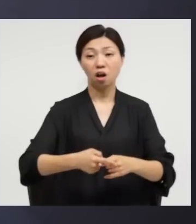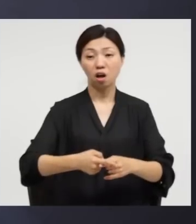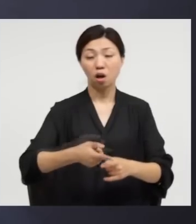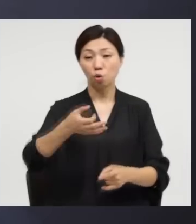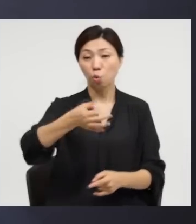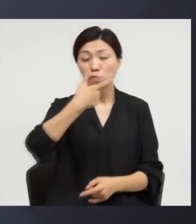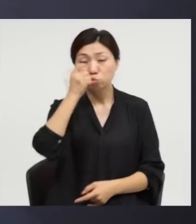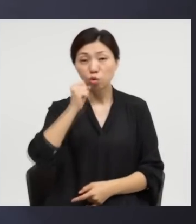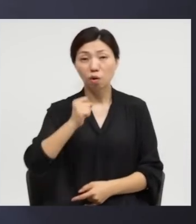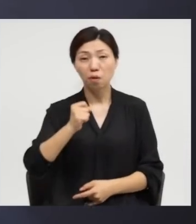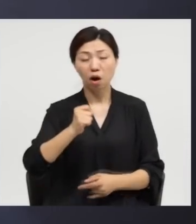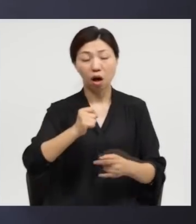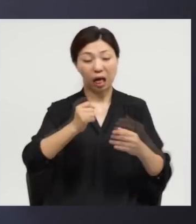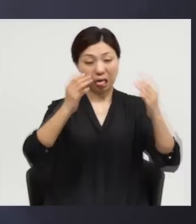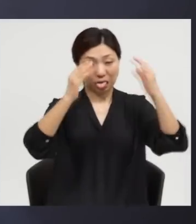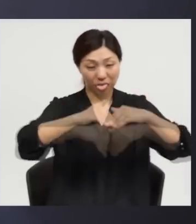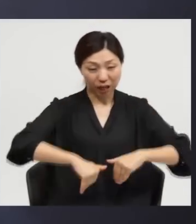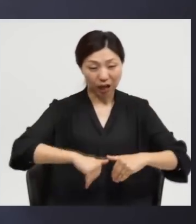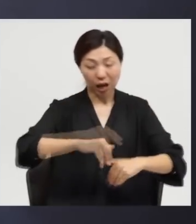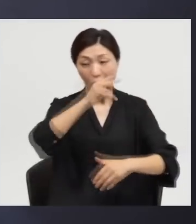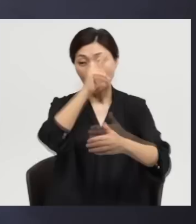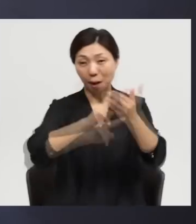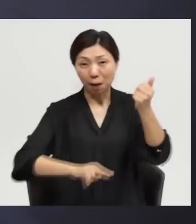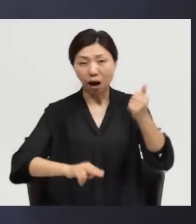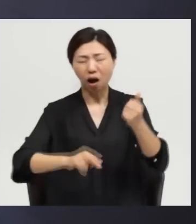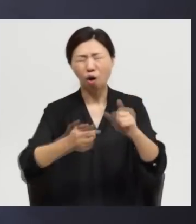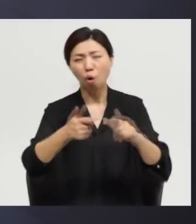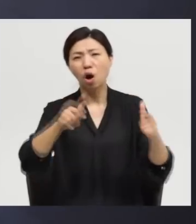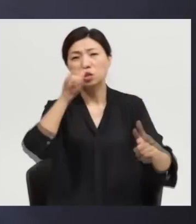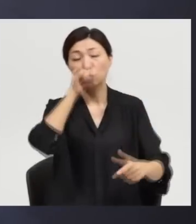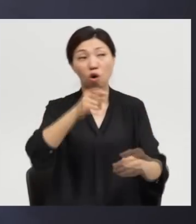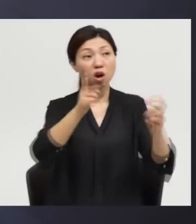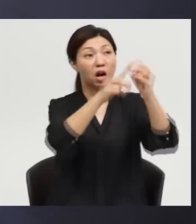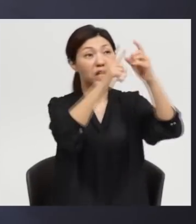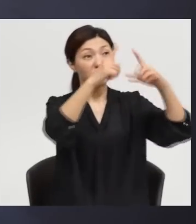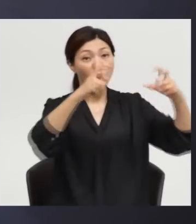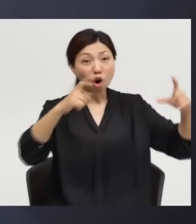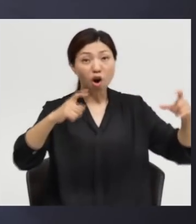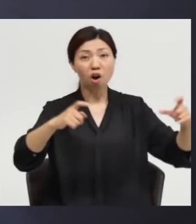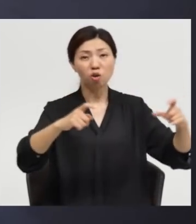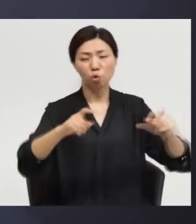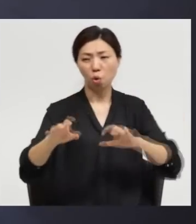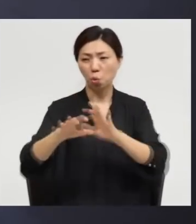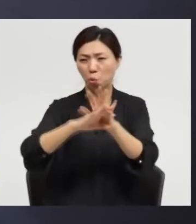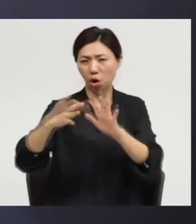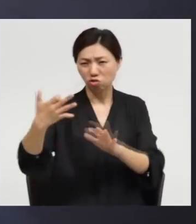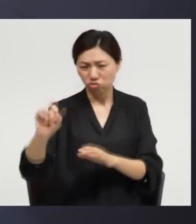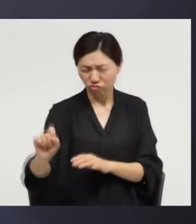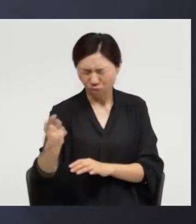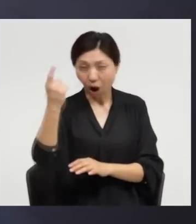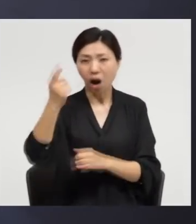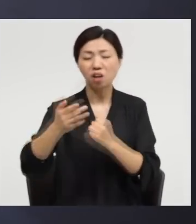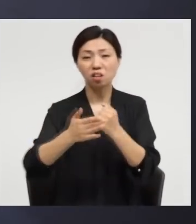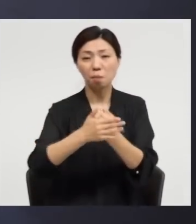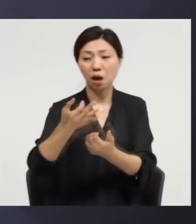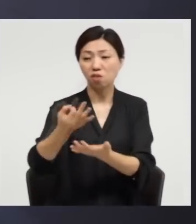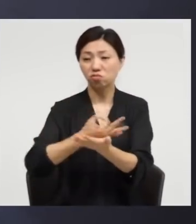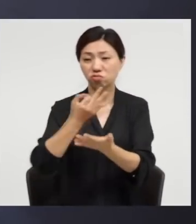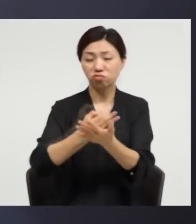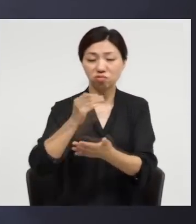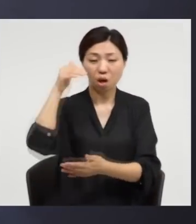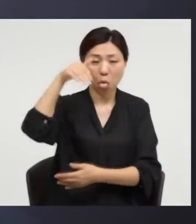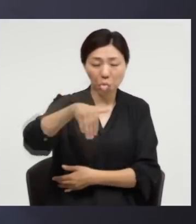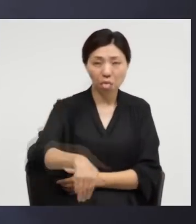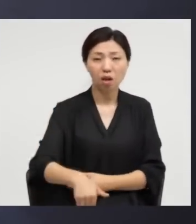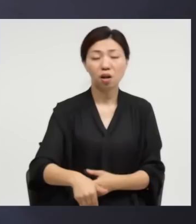짓다가 말면 부도 날 수가 있고 그래서 교회도 짓다가 팔리는 거 있고 절도 뭐 짓다가 코로나 나고 수입 떨어지고